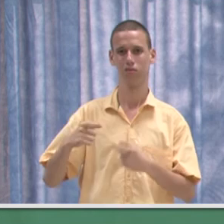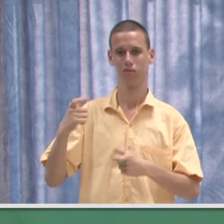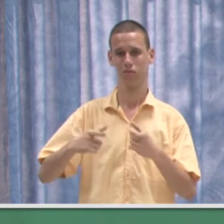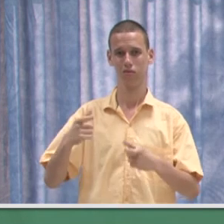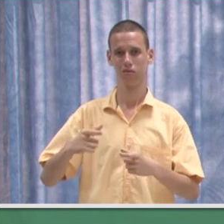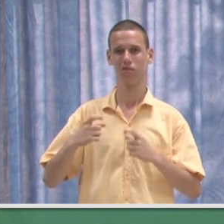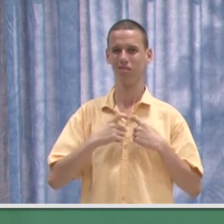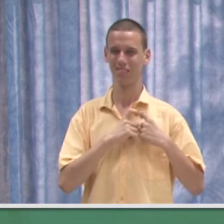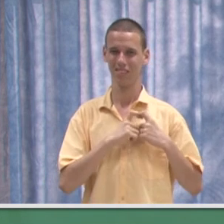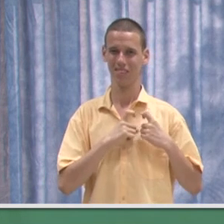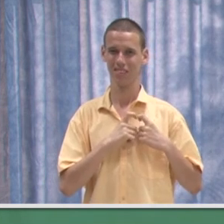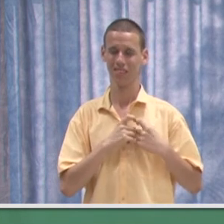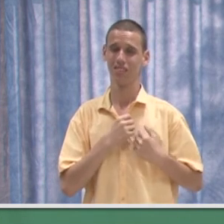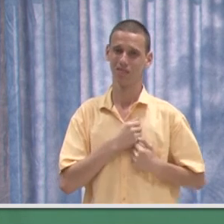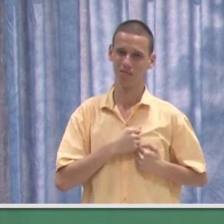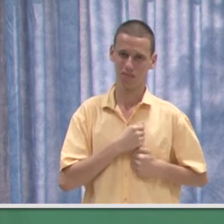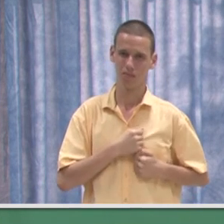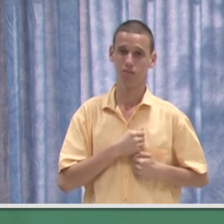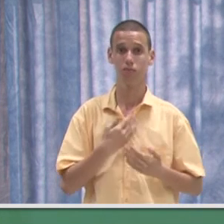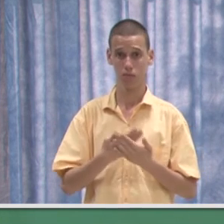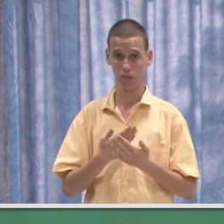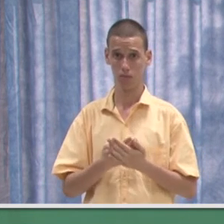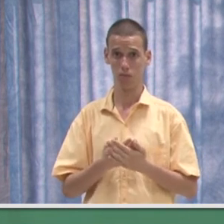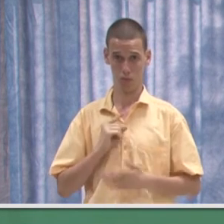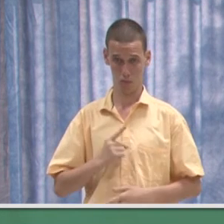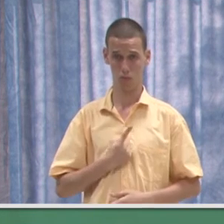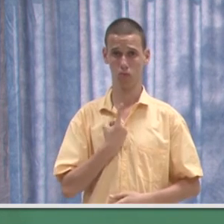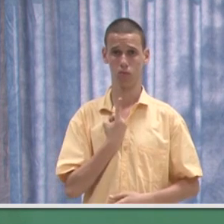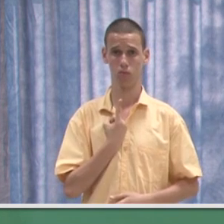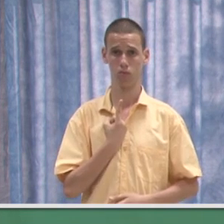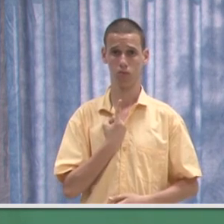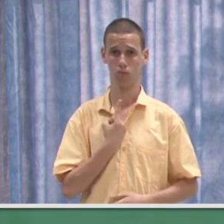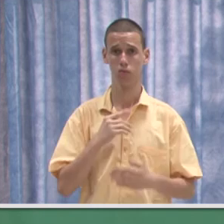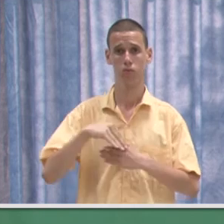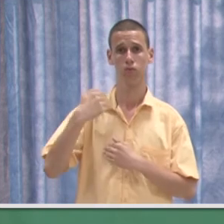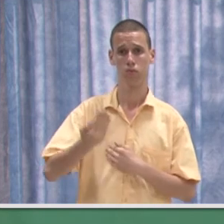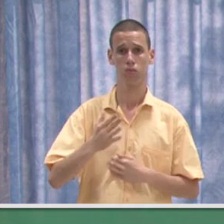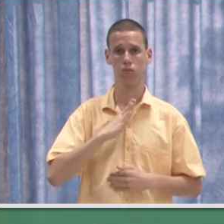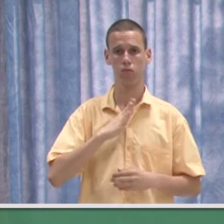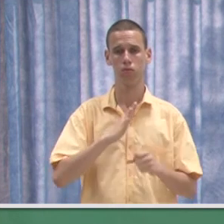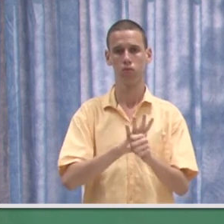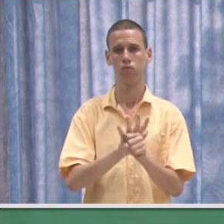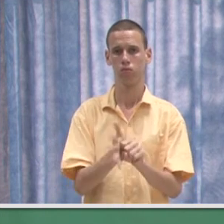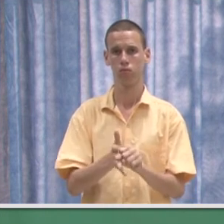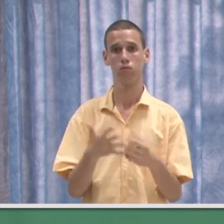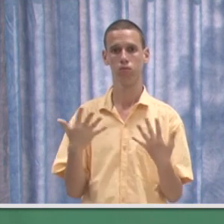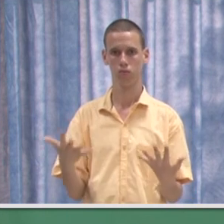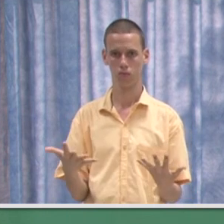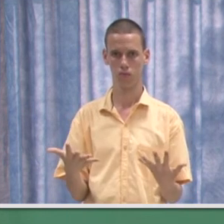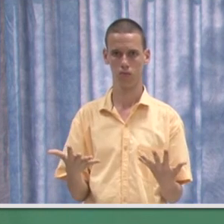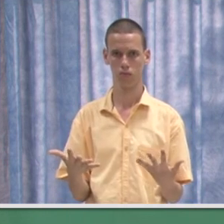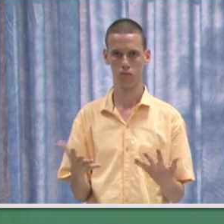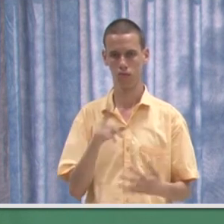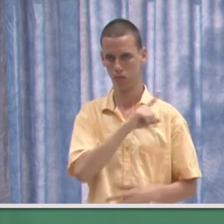pas arrivé avec nous, il n'y a pas arrivé avec moi, il n'y a n'importe qui. So, si nous pouvons win sa bataille ensemble, nous besoin d'être